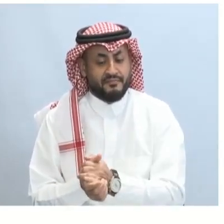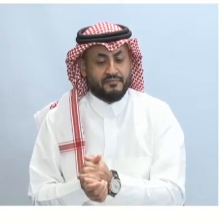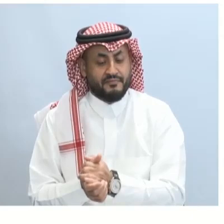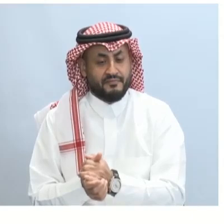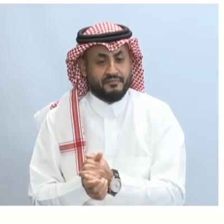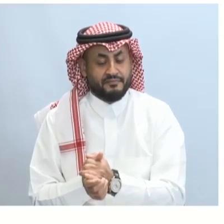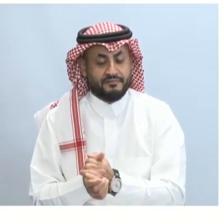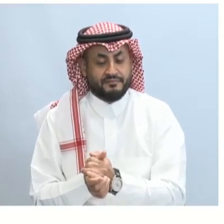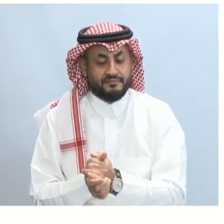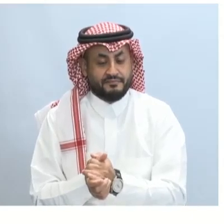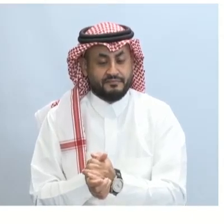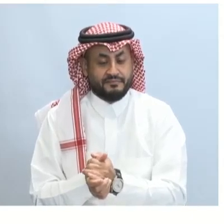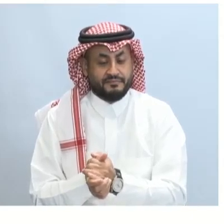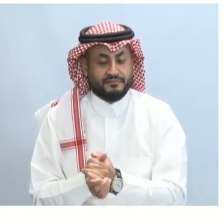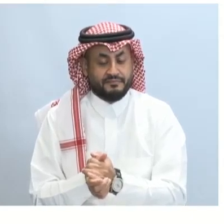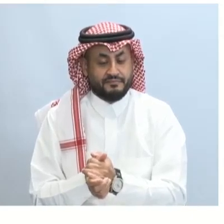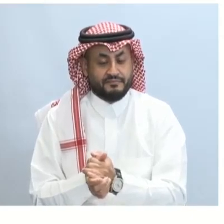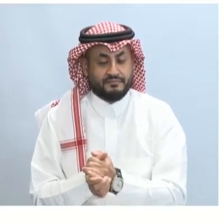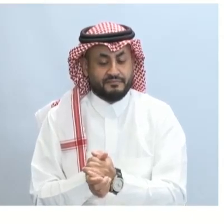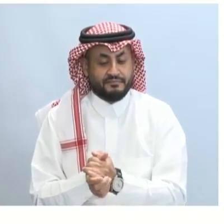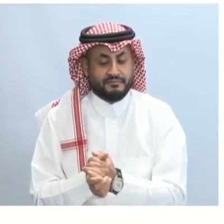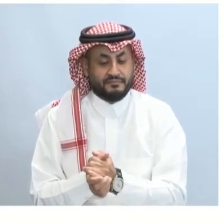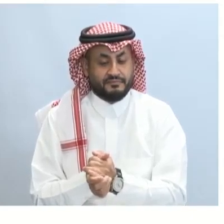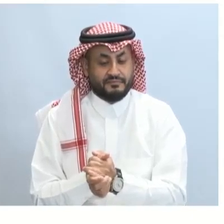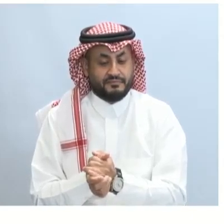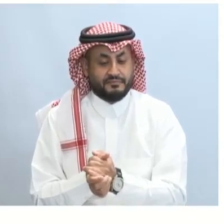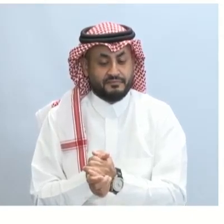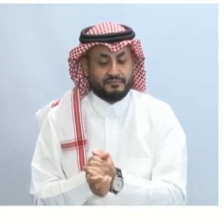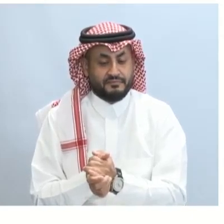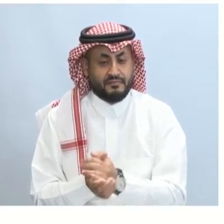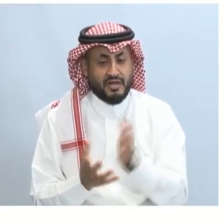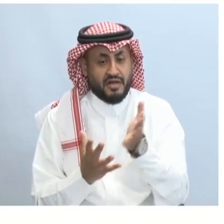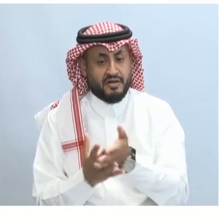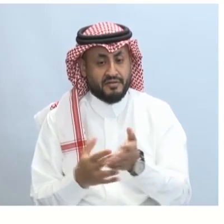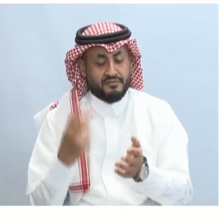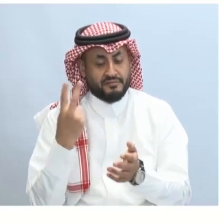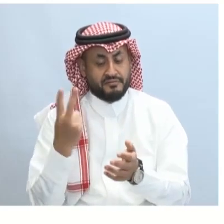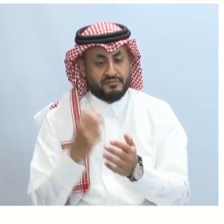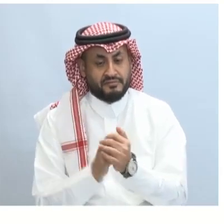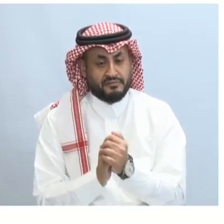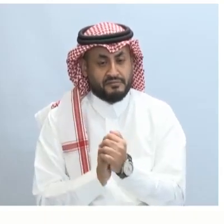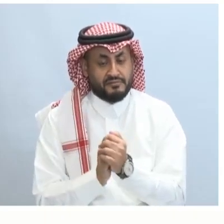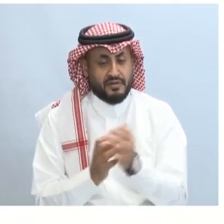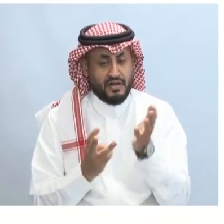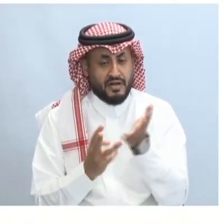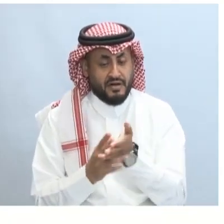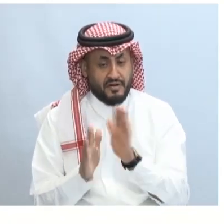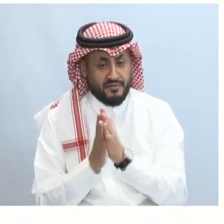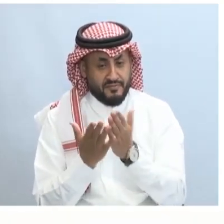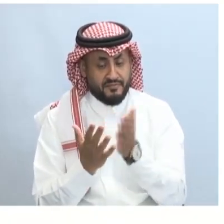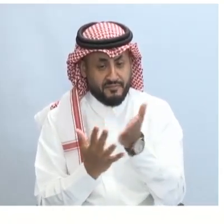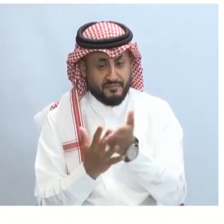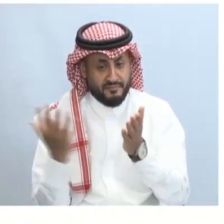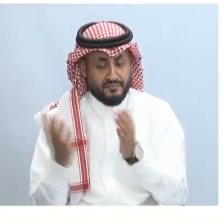نحتاجه اذا نحن سناخذ الان القسم الثاني من اقسام الكتاب